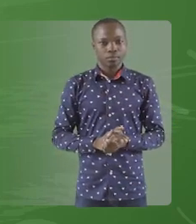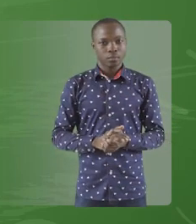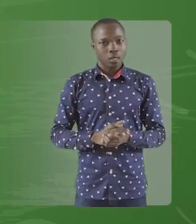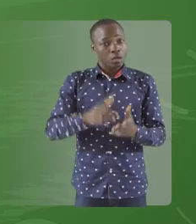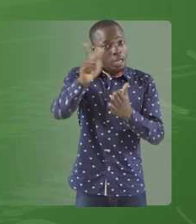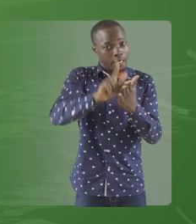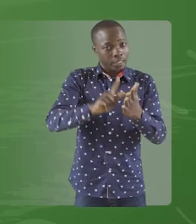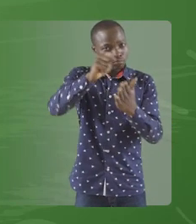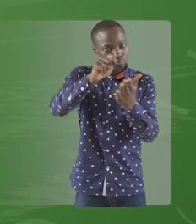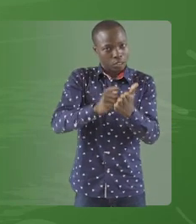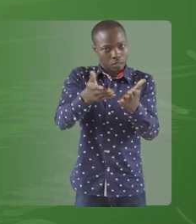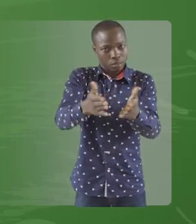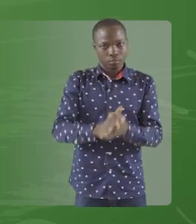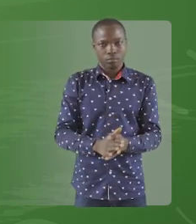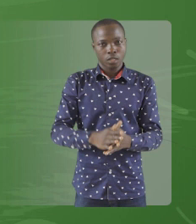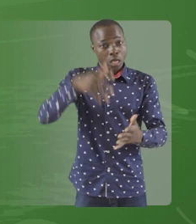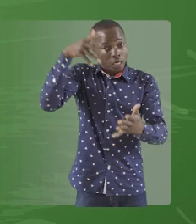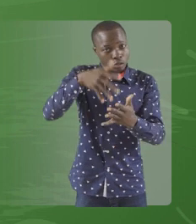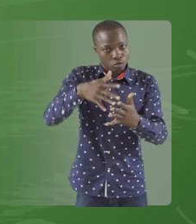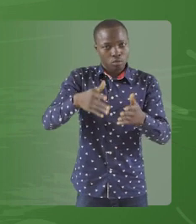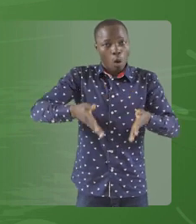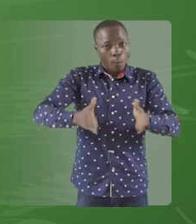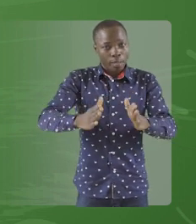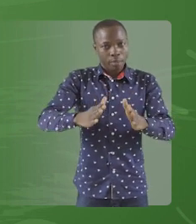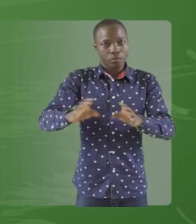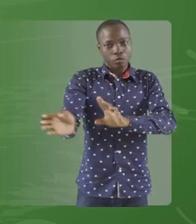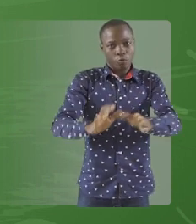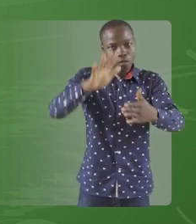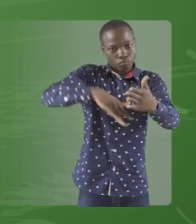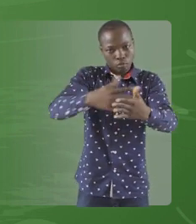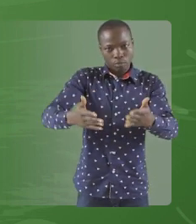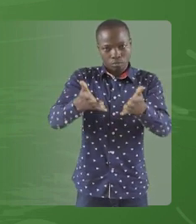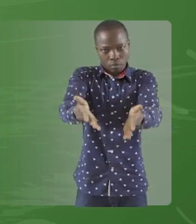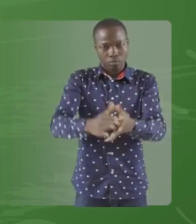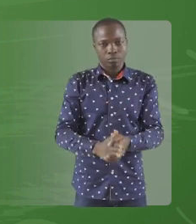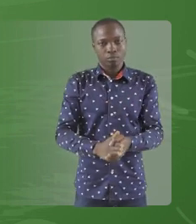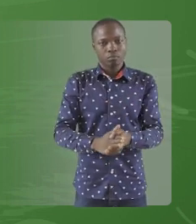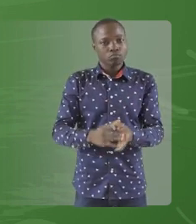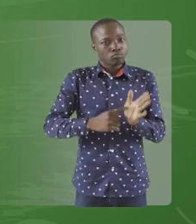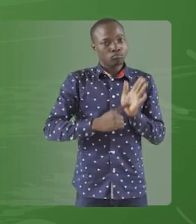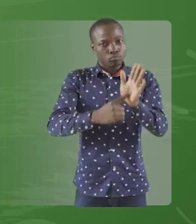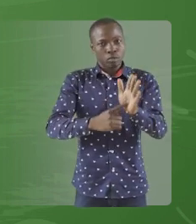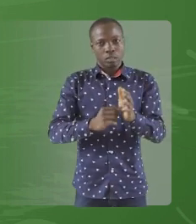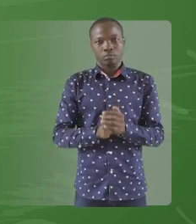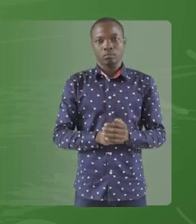Alors, des études ont permis d'élaborer le tableau ci-dessous présentant les